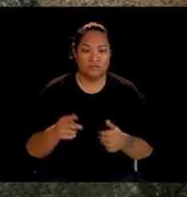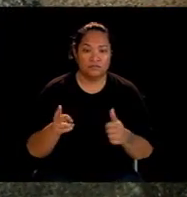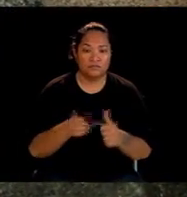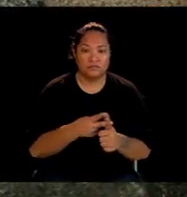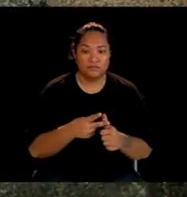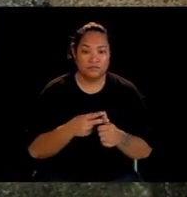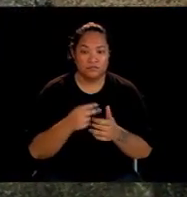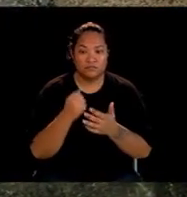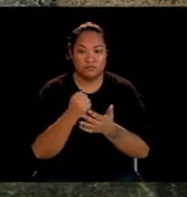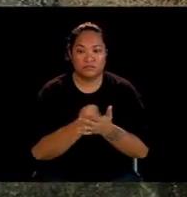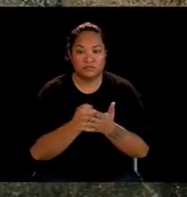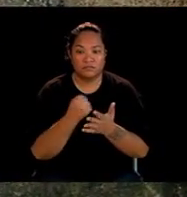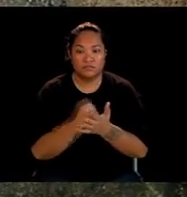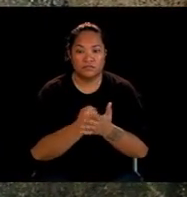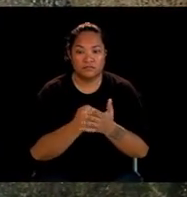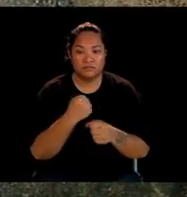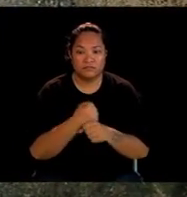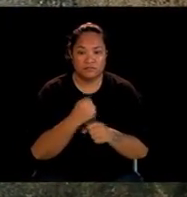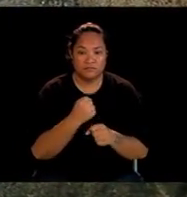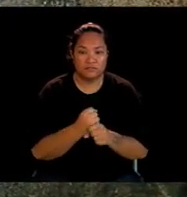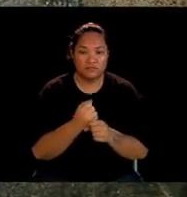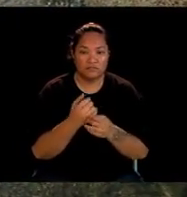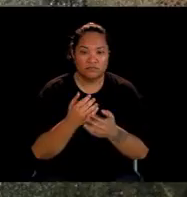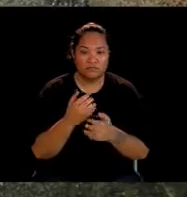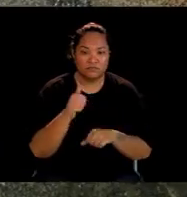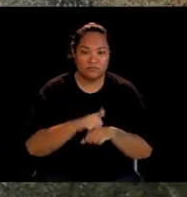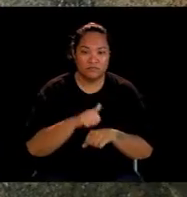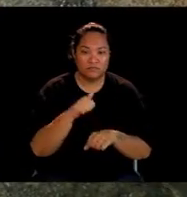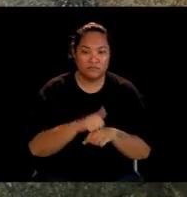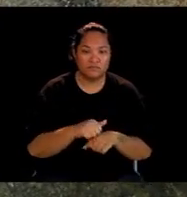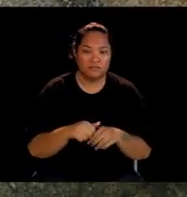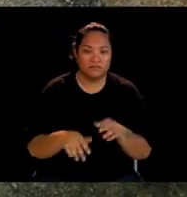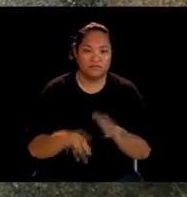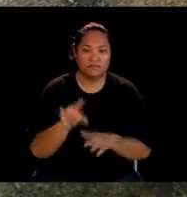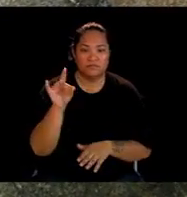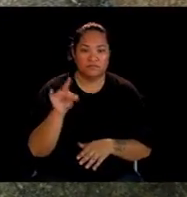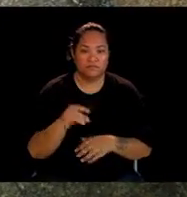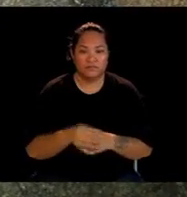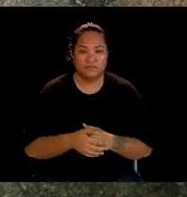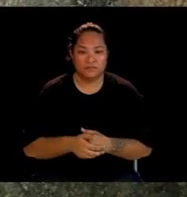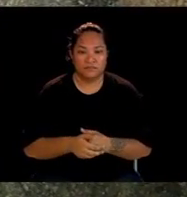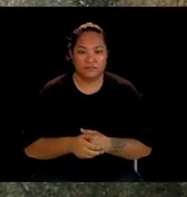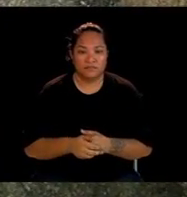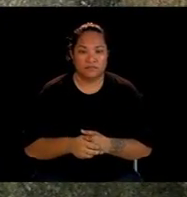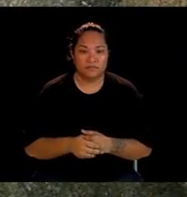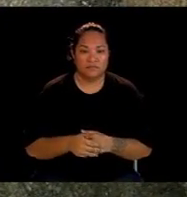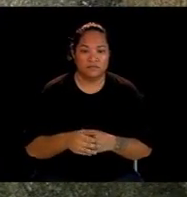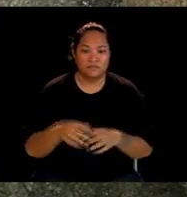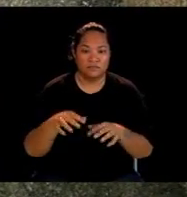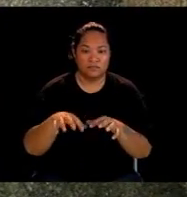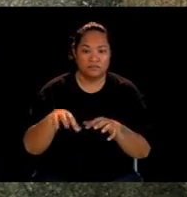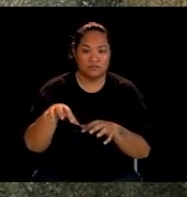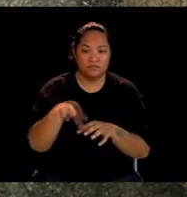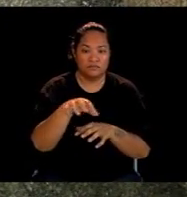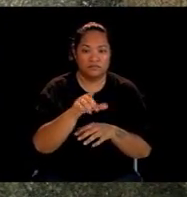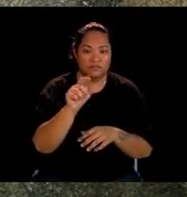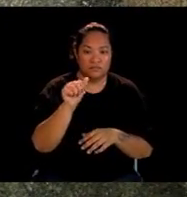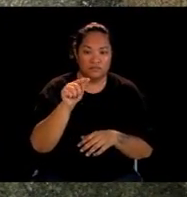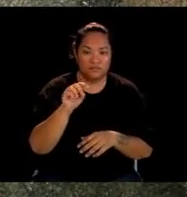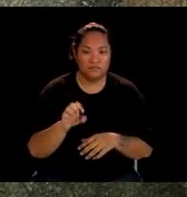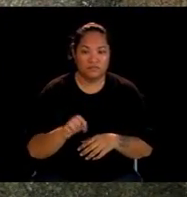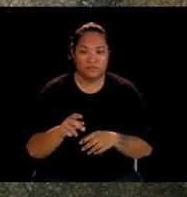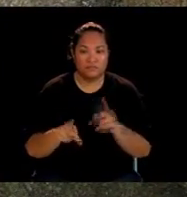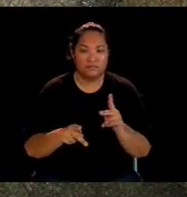Imina hugwa, ilisong ni mafatinas gini ni ato alutung, ni manggaigi gi ifansagadan i